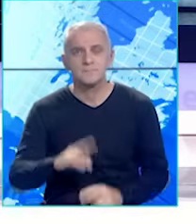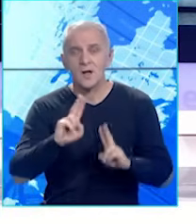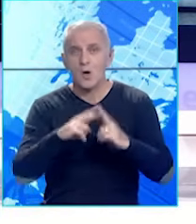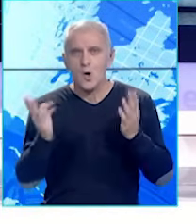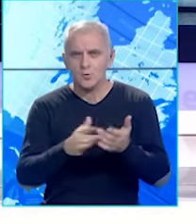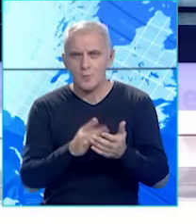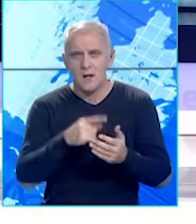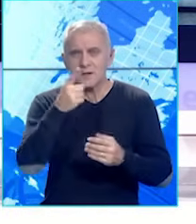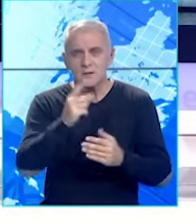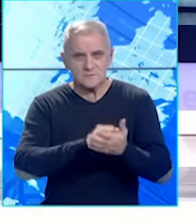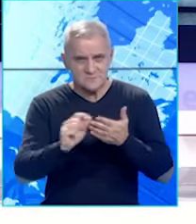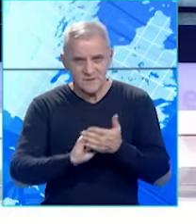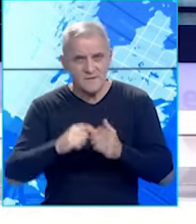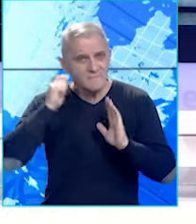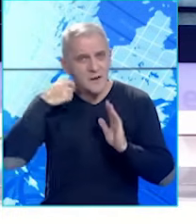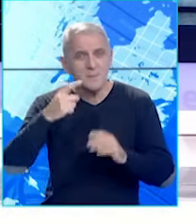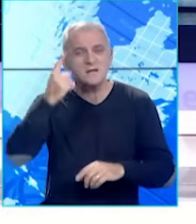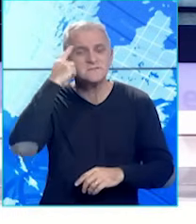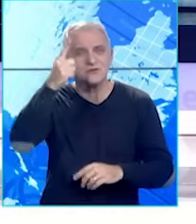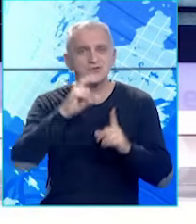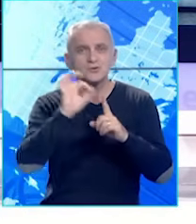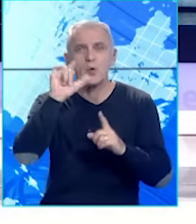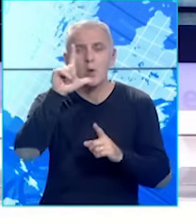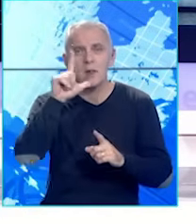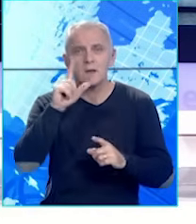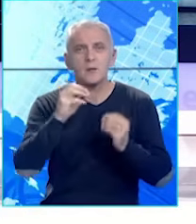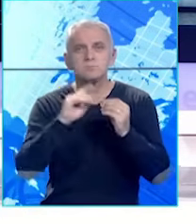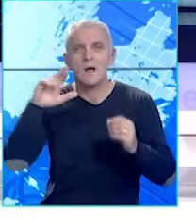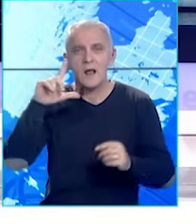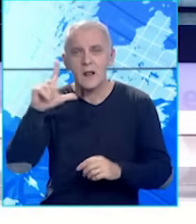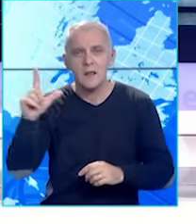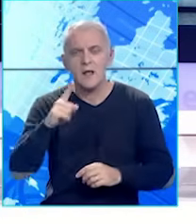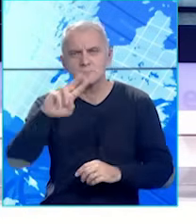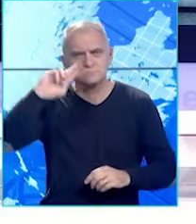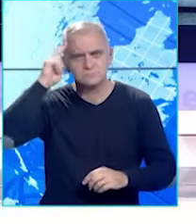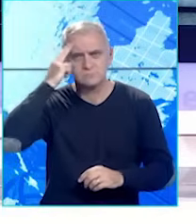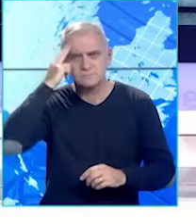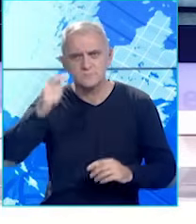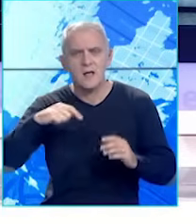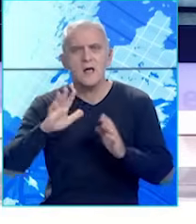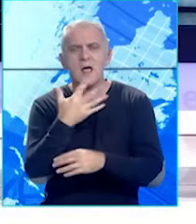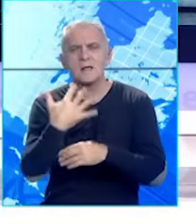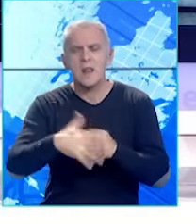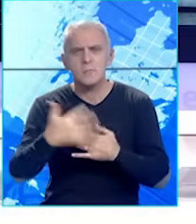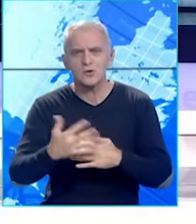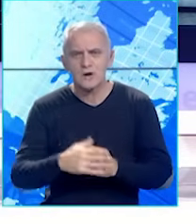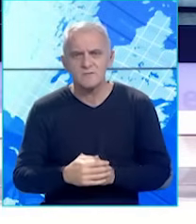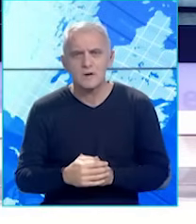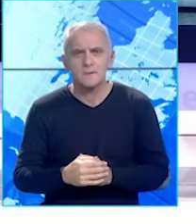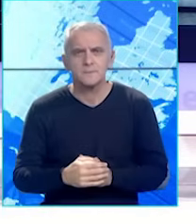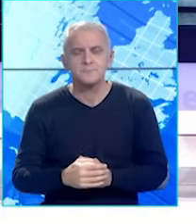Roman, a nakon toga i scenario za film Sjećaš li se Dolly Bell, jedna je od kultnih ekranizacija